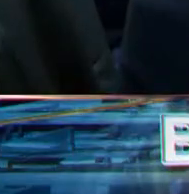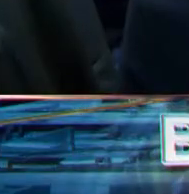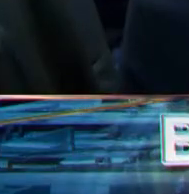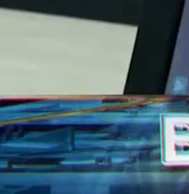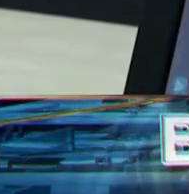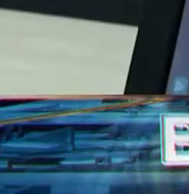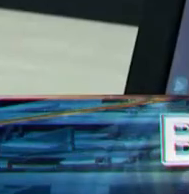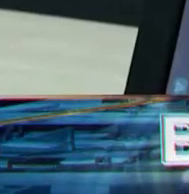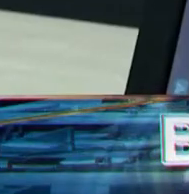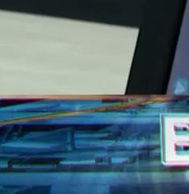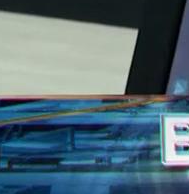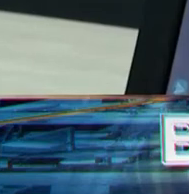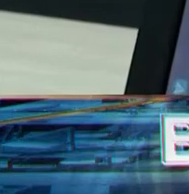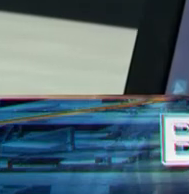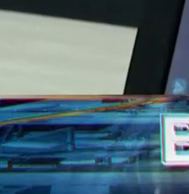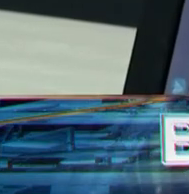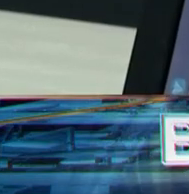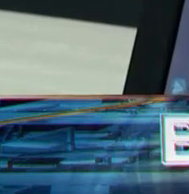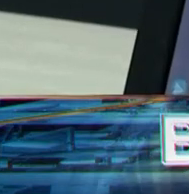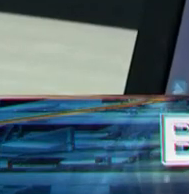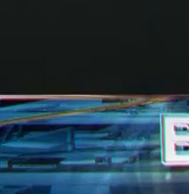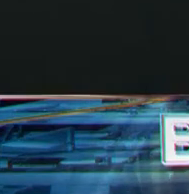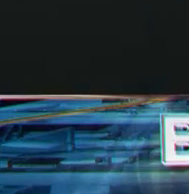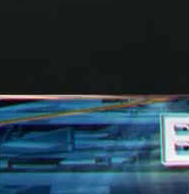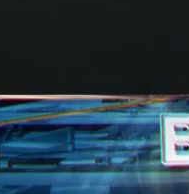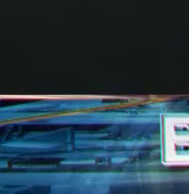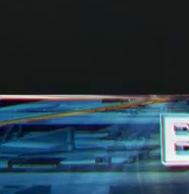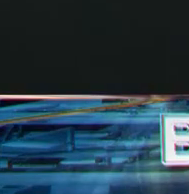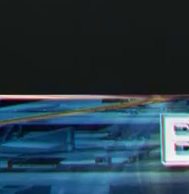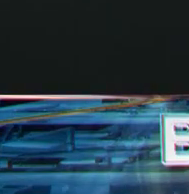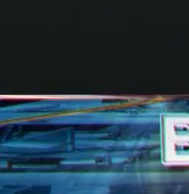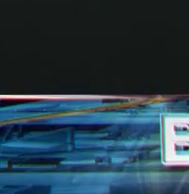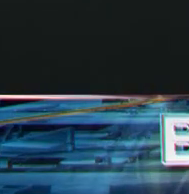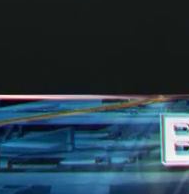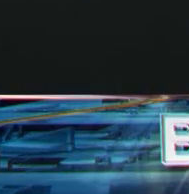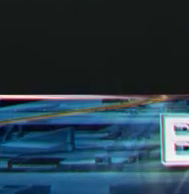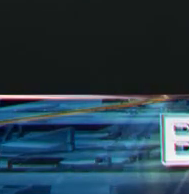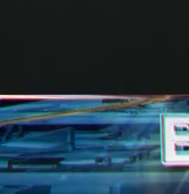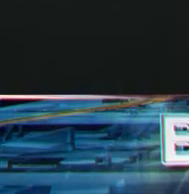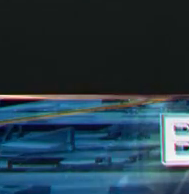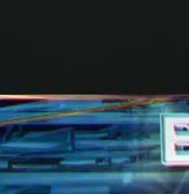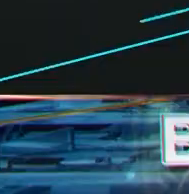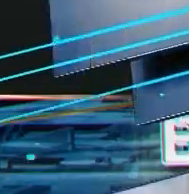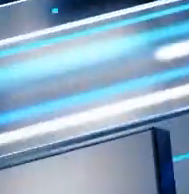Онлайн қызметте оңтайландырылып жатыр. Елімізде мемлекеттік органдардың интернет ресурсы бірыңғай порталға көшті.